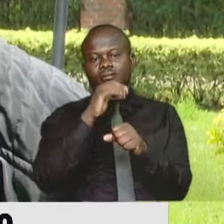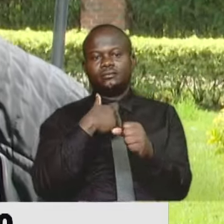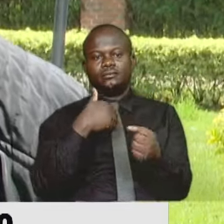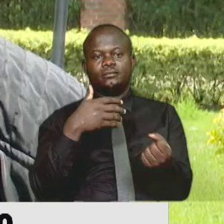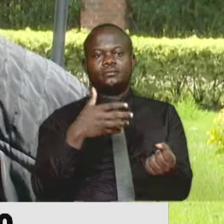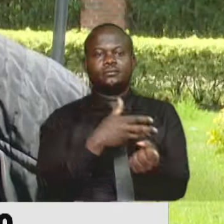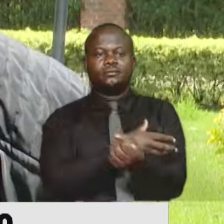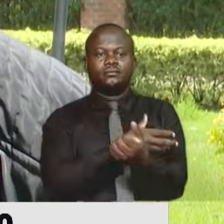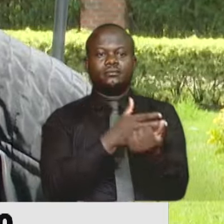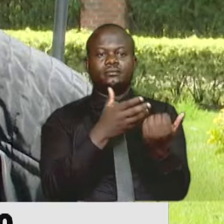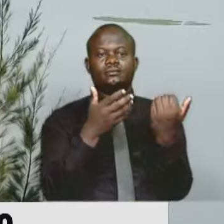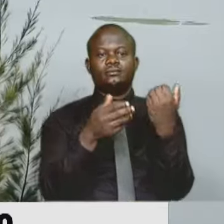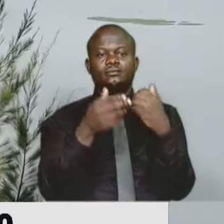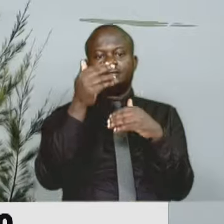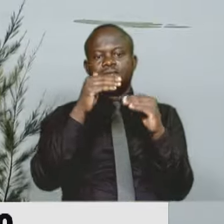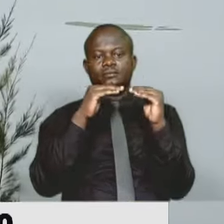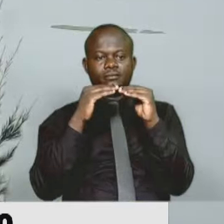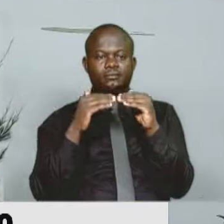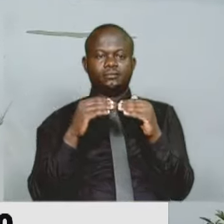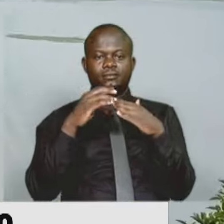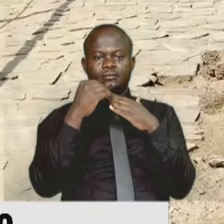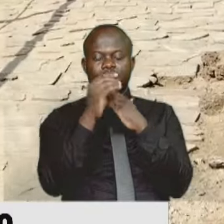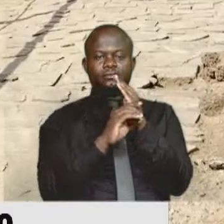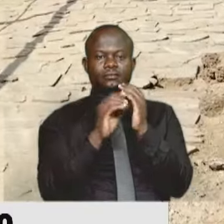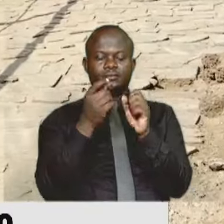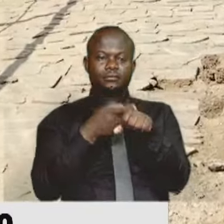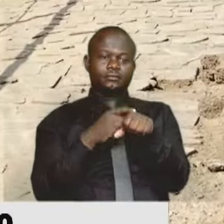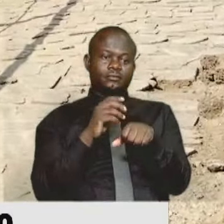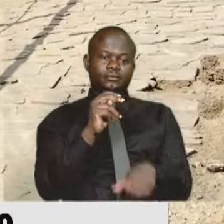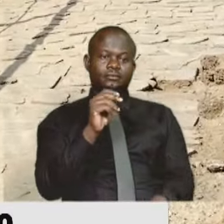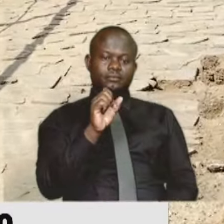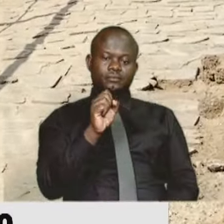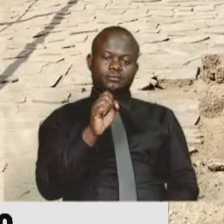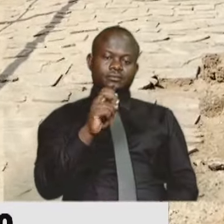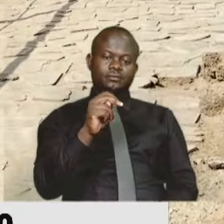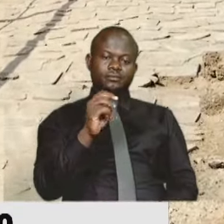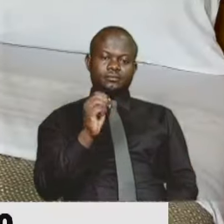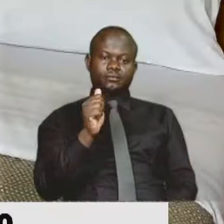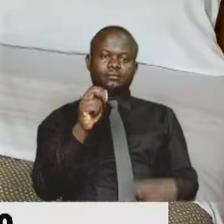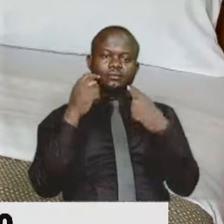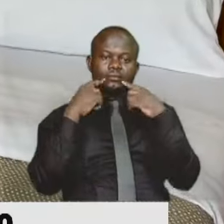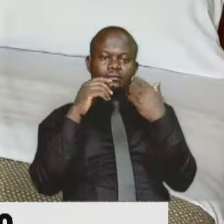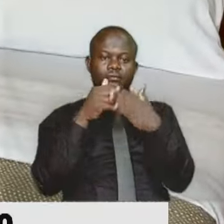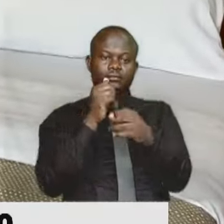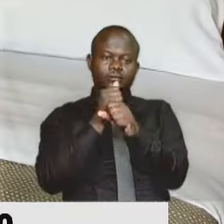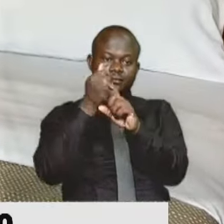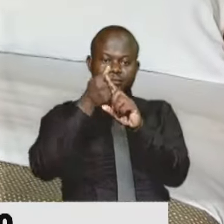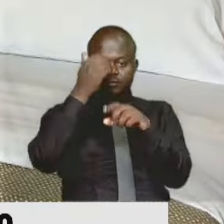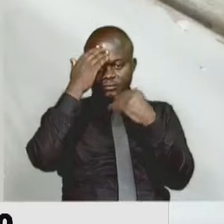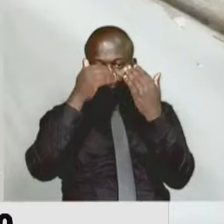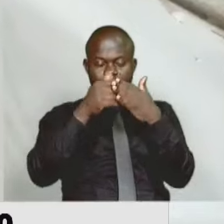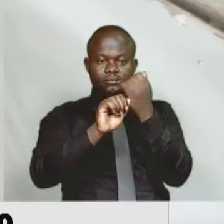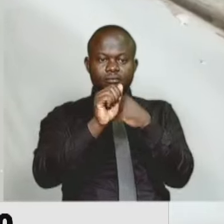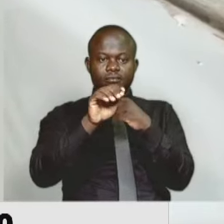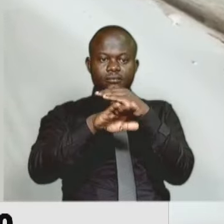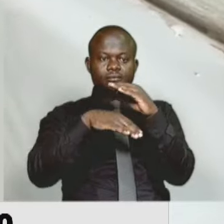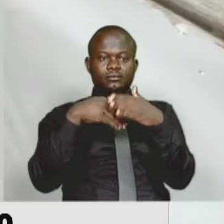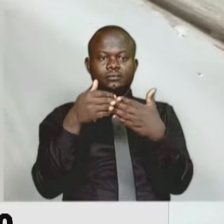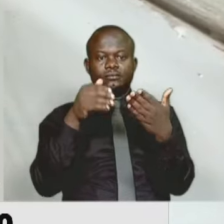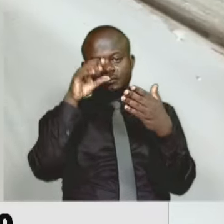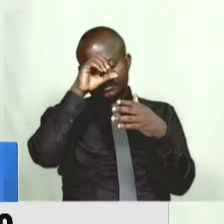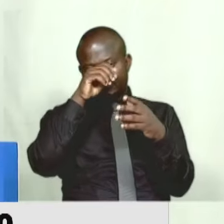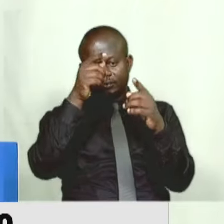ubushobozi bwo ku rwego rwo hejuru. Umuyobozi w'Akarere ka Musanze Nsengimana Claudie avuga ko ari gukorwa ubuvugizi kugira ngo ibikorwa remezo bibura